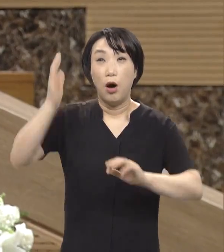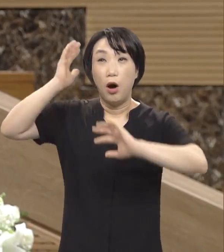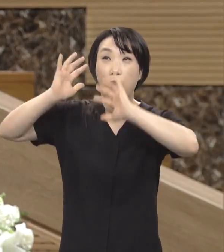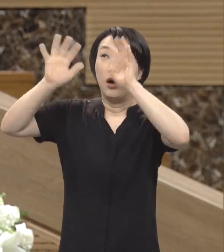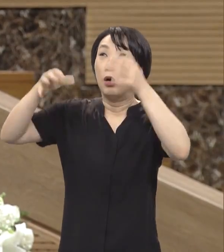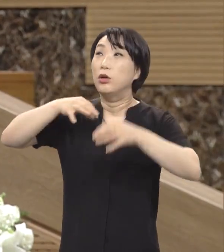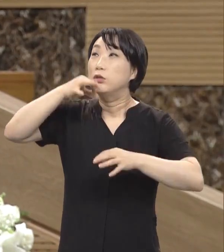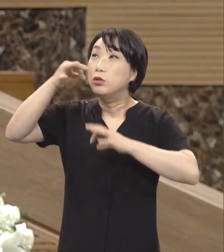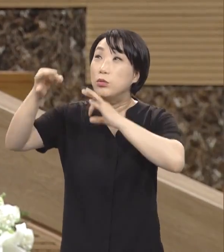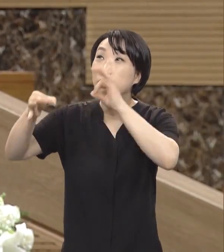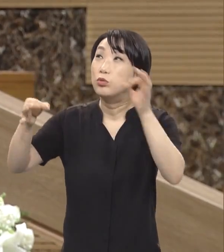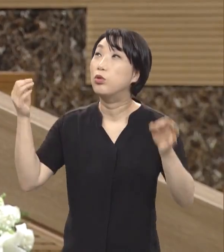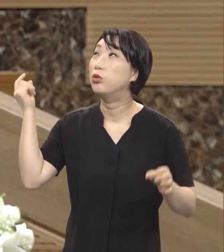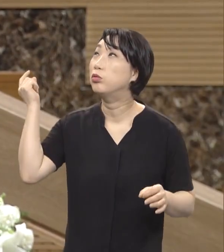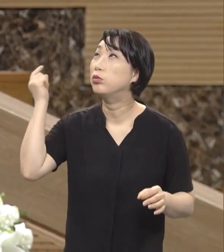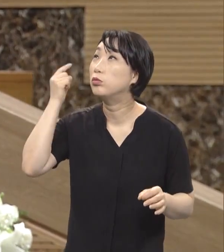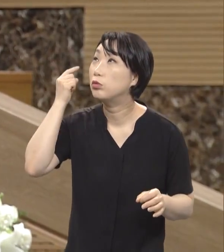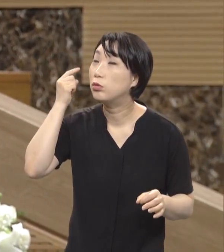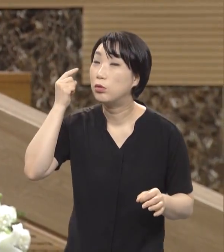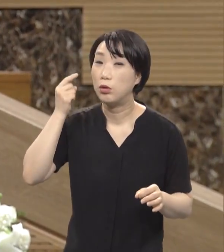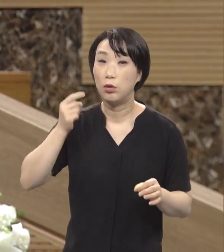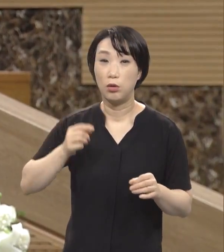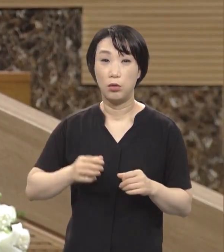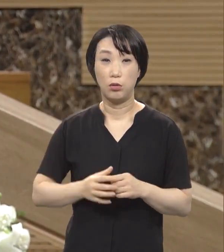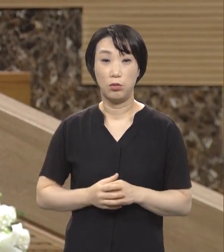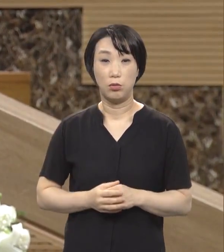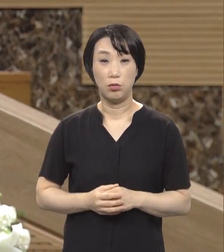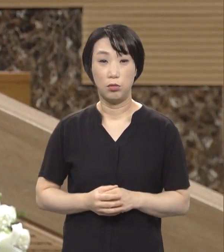하늘에서 음성이 들려와.